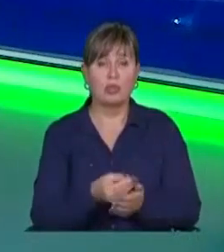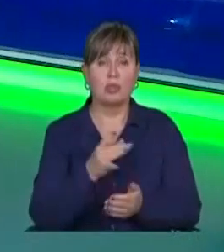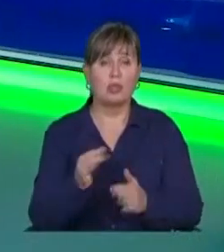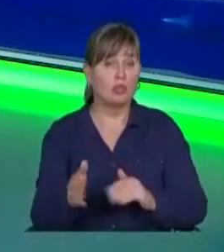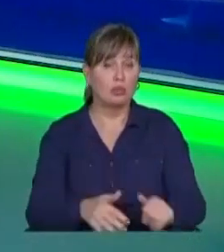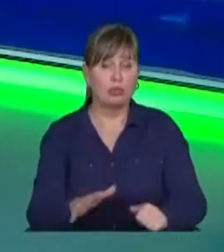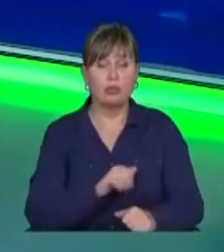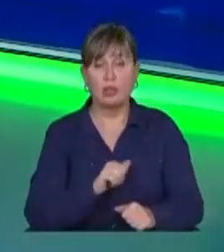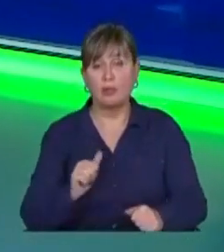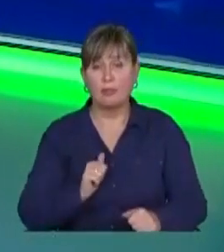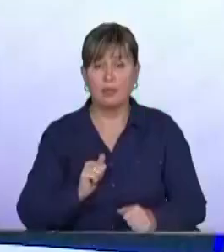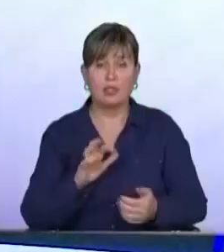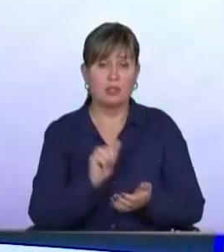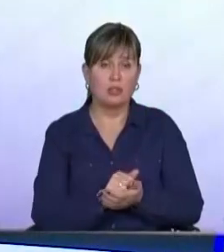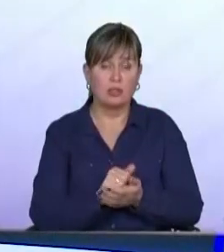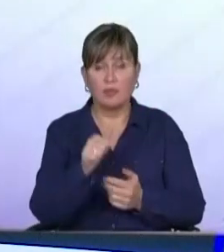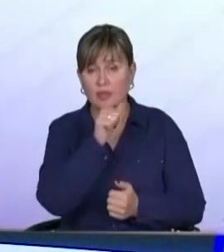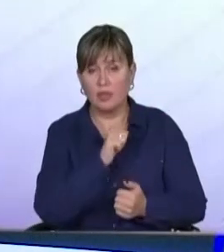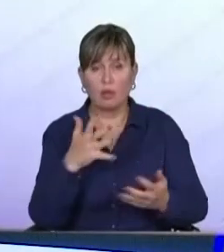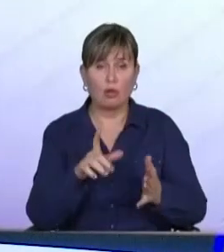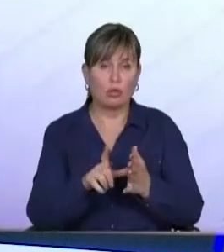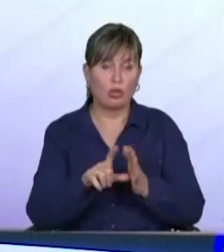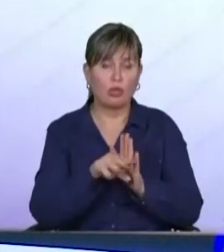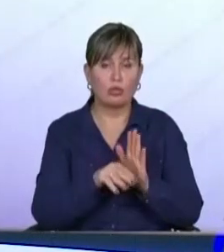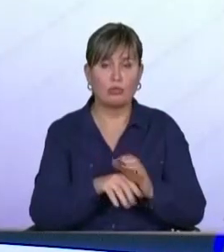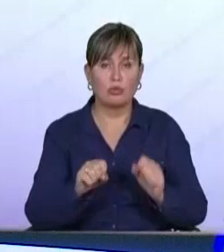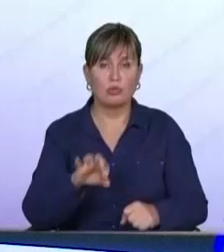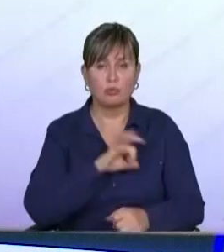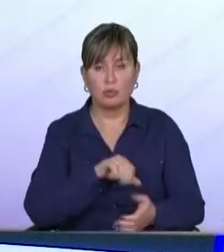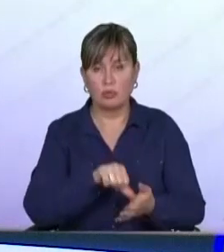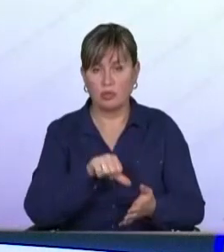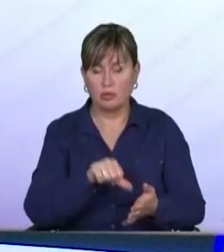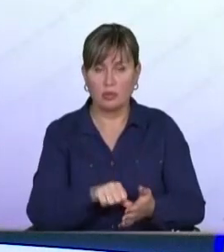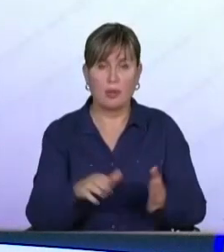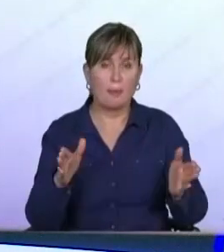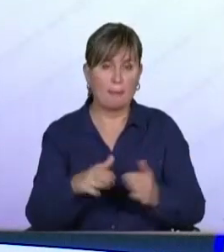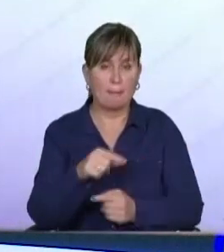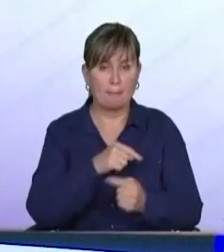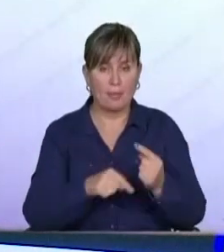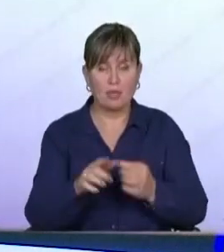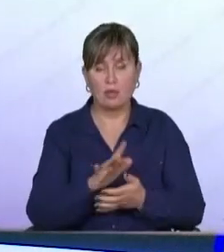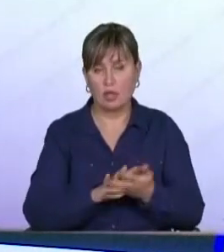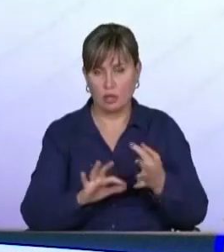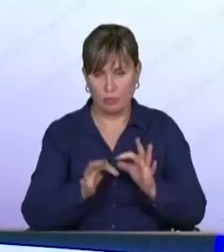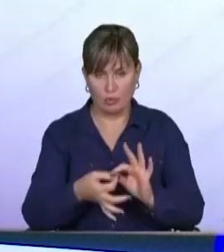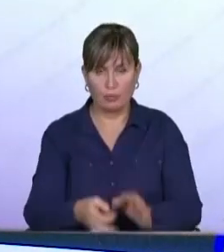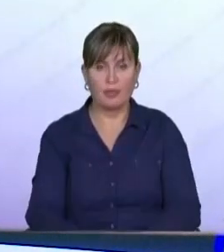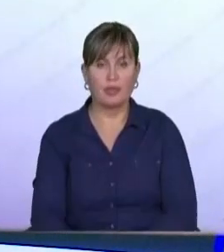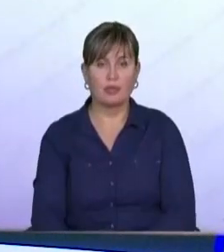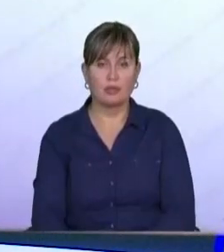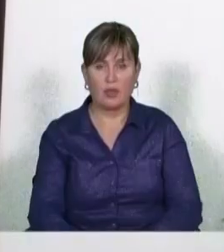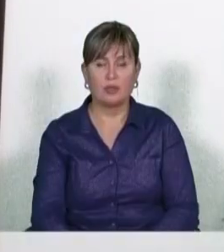ли самозанятые в тени и какой налоговый режим могут использовать представители микробизнеса, узнавала Далина Осипова.